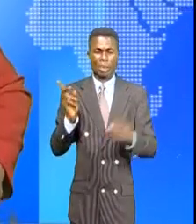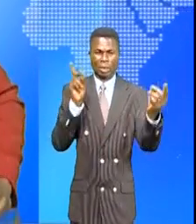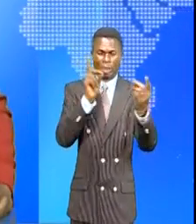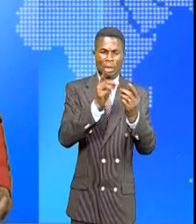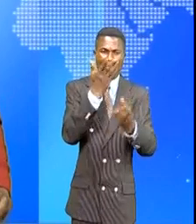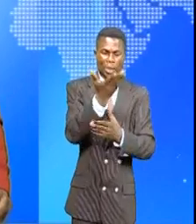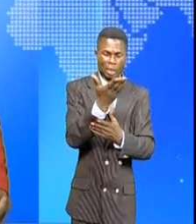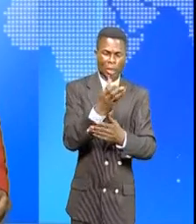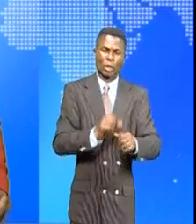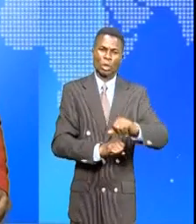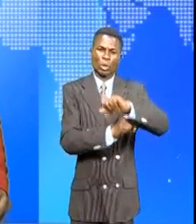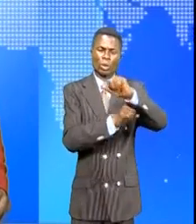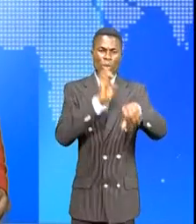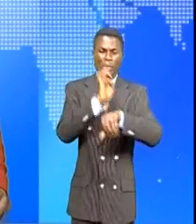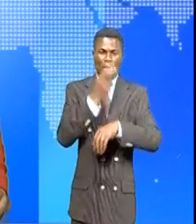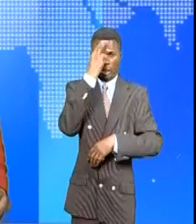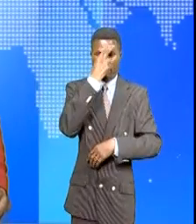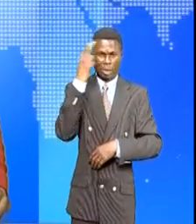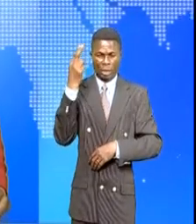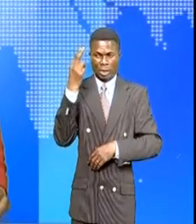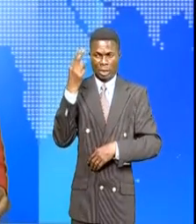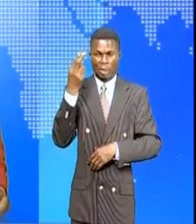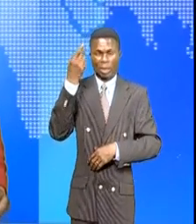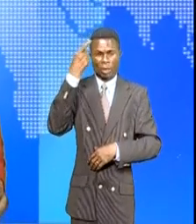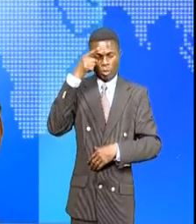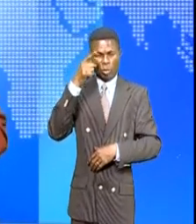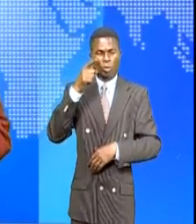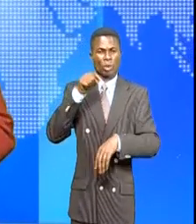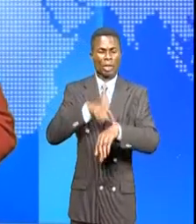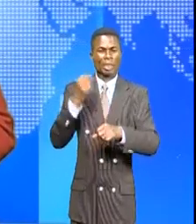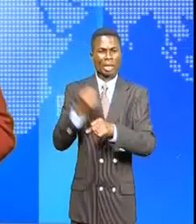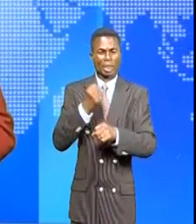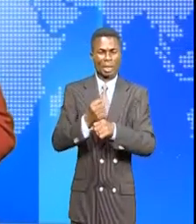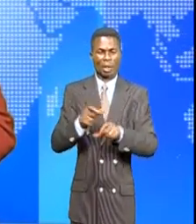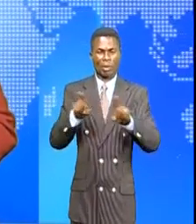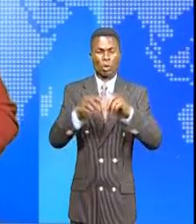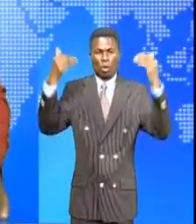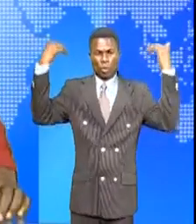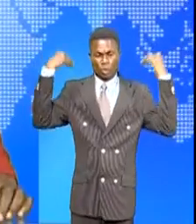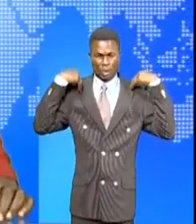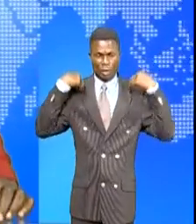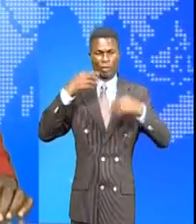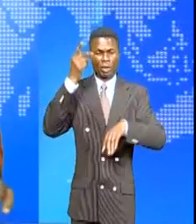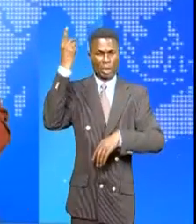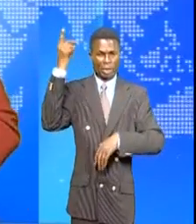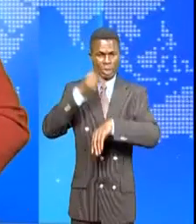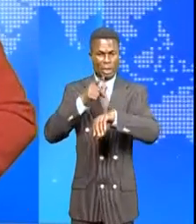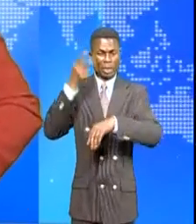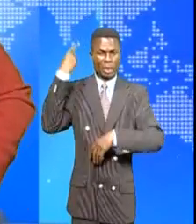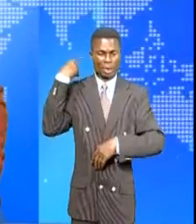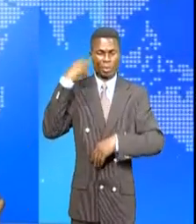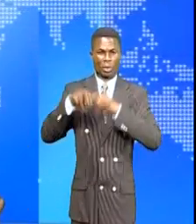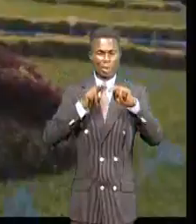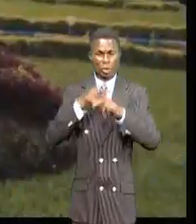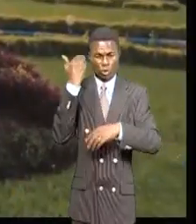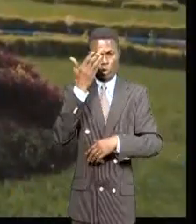solliciter l'accompagnement de l'Église catholique durant son mandat à la tête de l'Assemblée nationale. Bernard Baudot, Jérémy Kiaweté, Sylvie Moimbo.